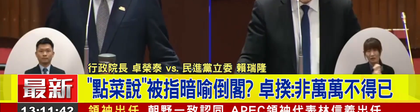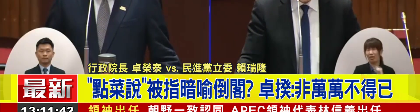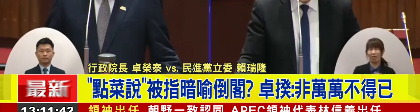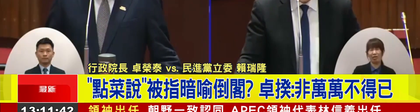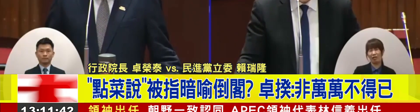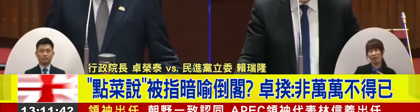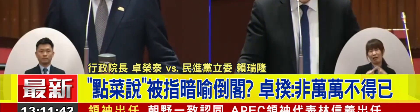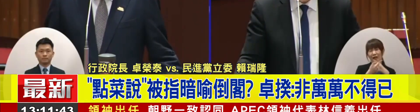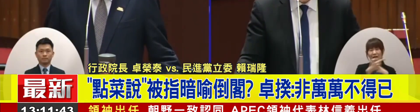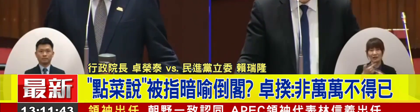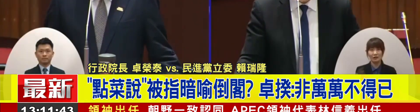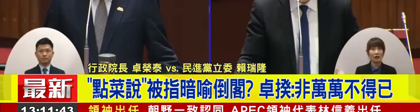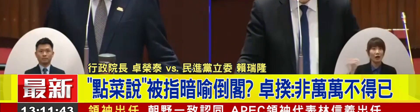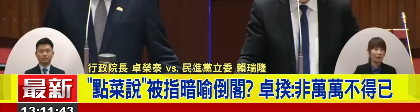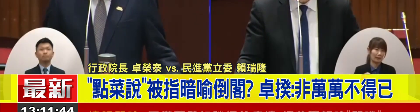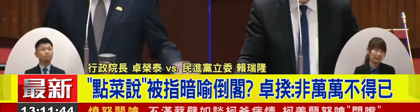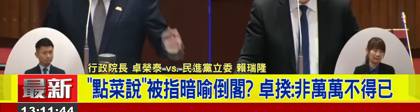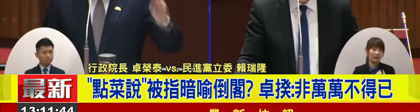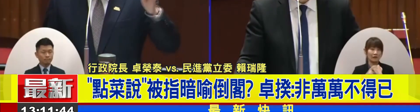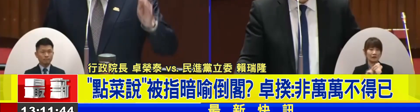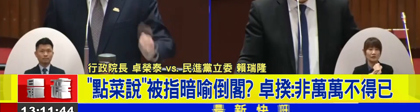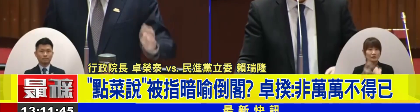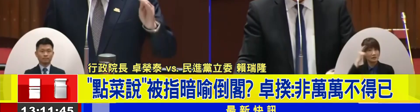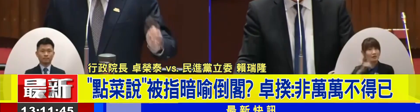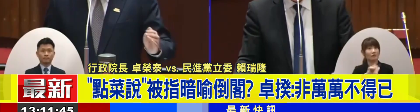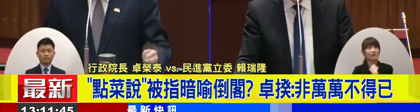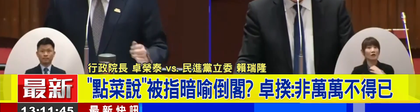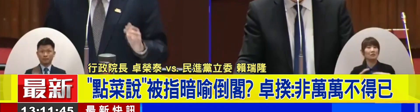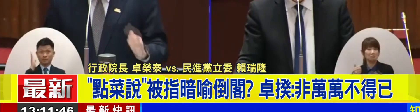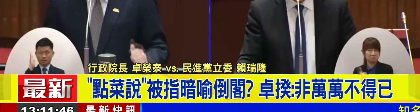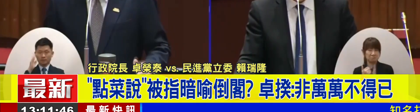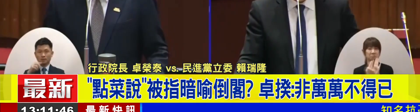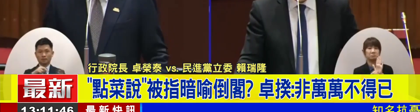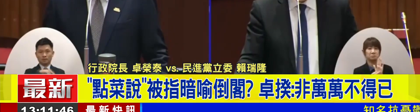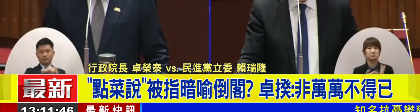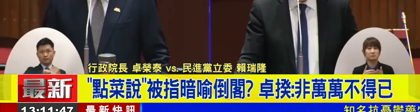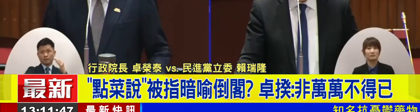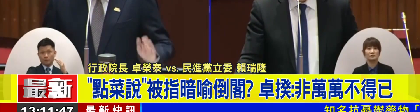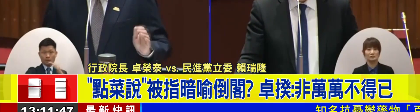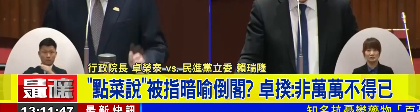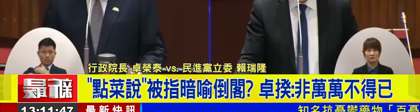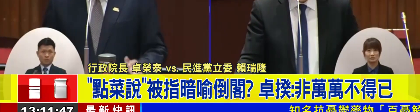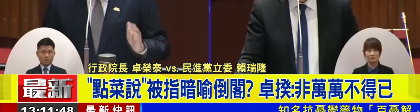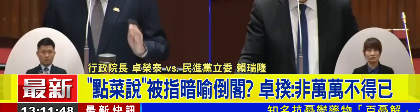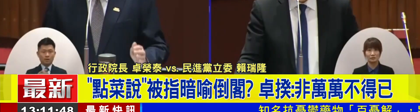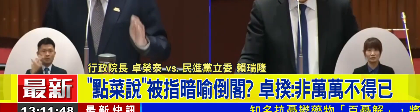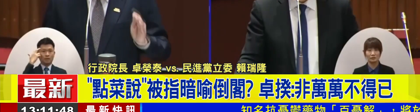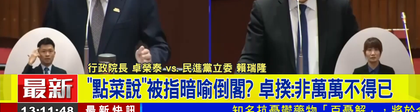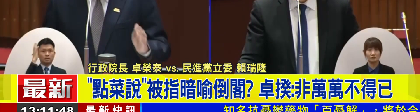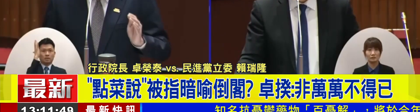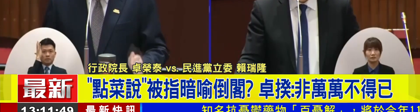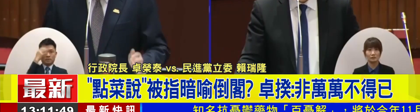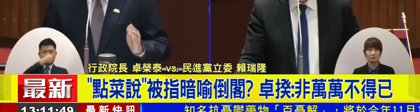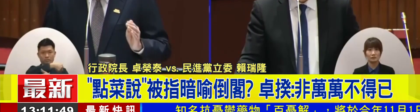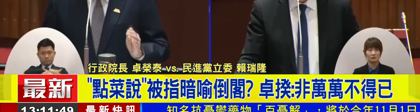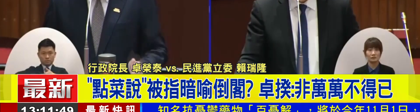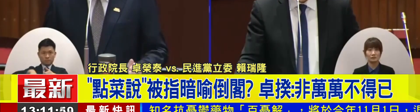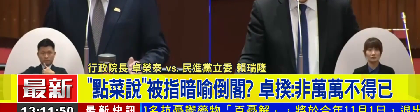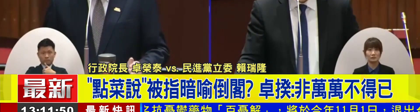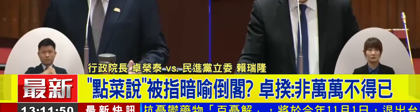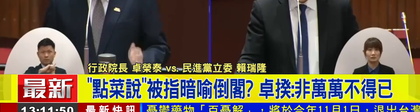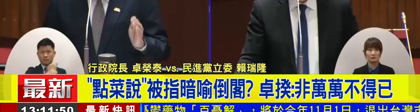法庭可能是最后适合的仲裁者。 没错， 对， 我行政、立法两院都是宪政机关，宪政机关依照宪法所赋予的